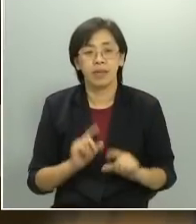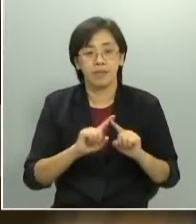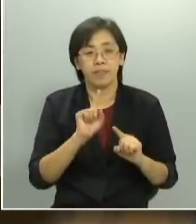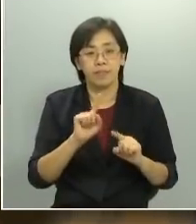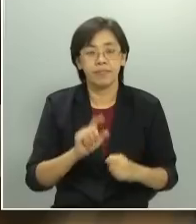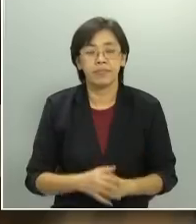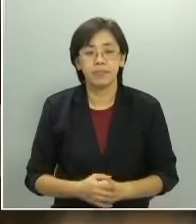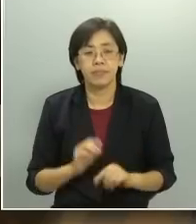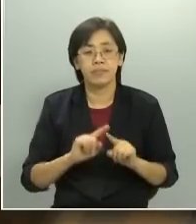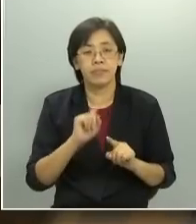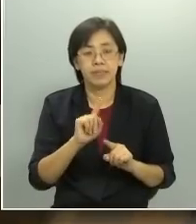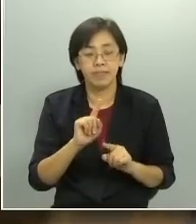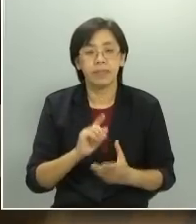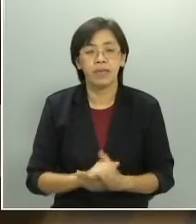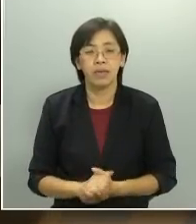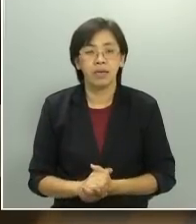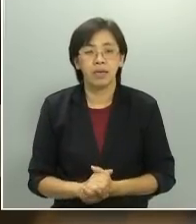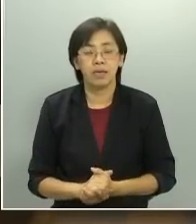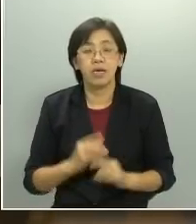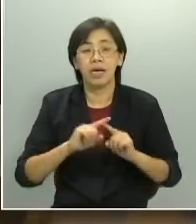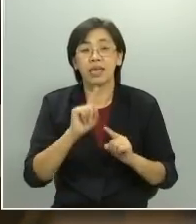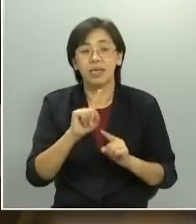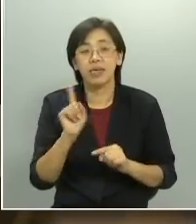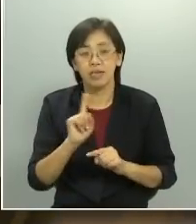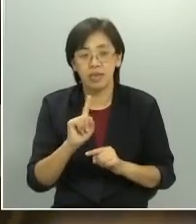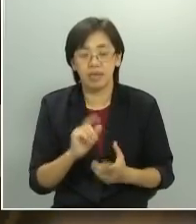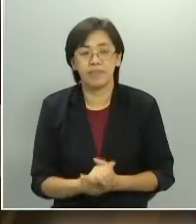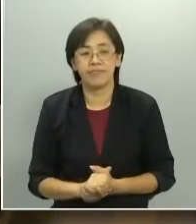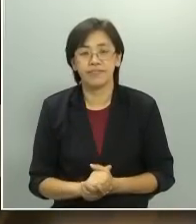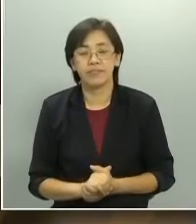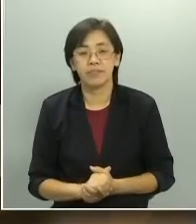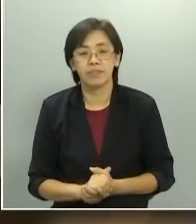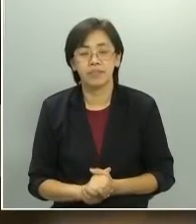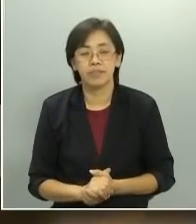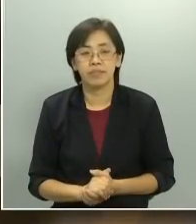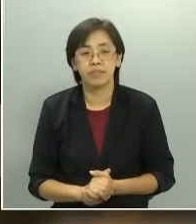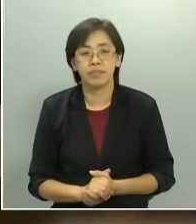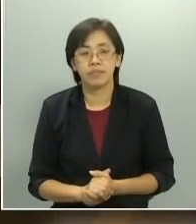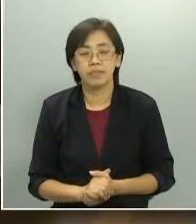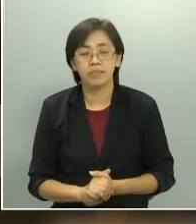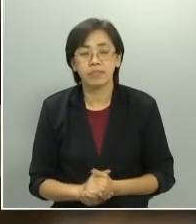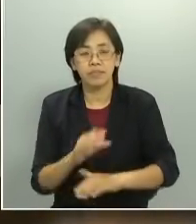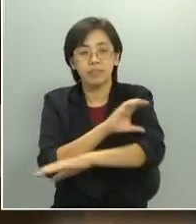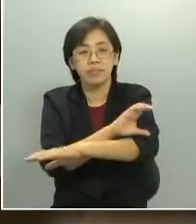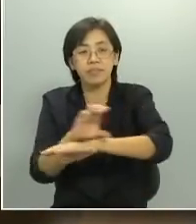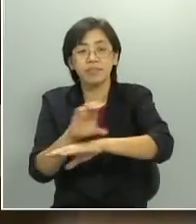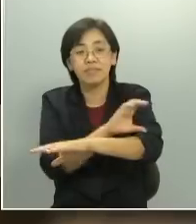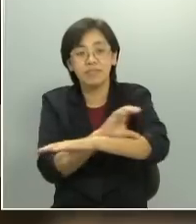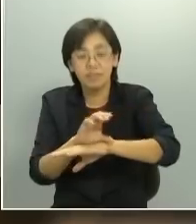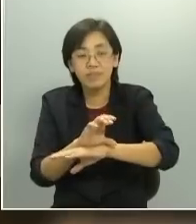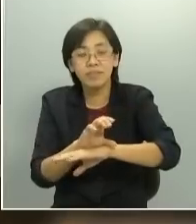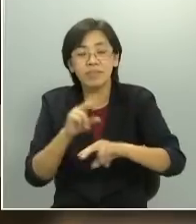1เอาใกล้ตัวก่อนไหมประเด็นก็คือจะเริ่มการเก็บค่าโดยสารส่วนต่อขยายแล้วที่นั่ง